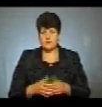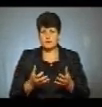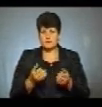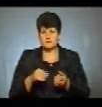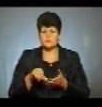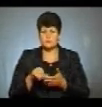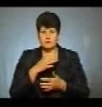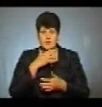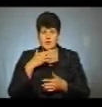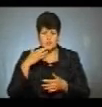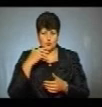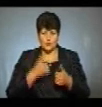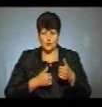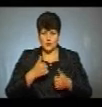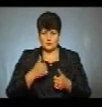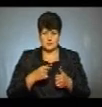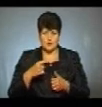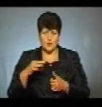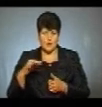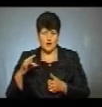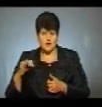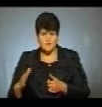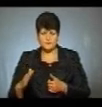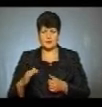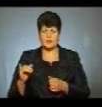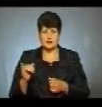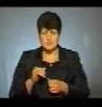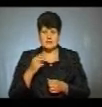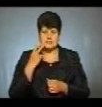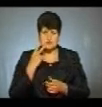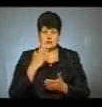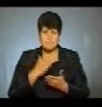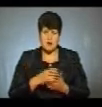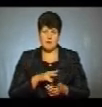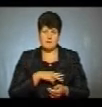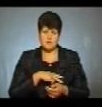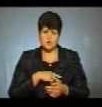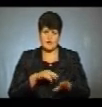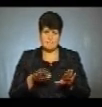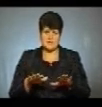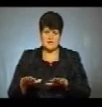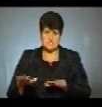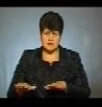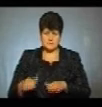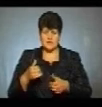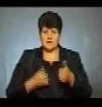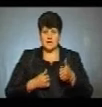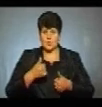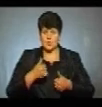багатьох конкурсах хорів і завжди мав призові місця. На